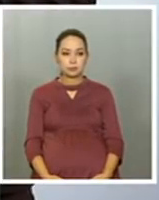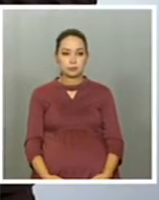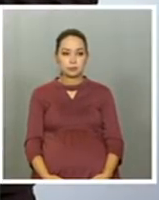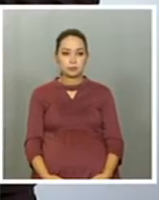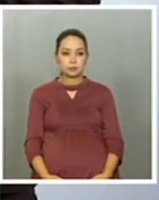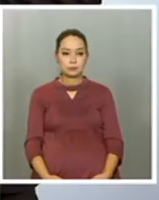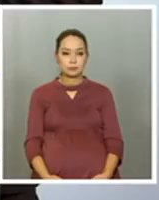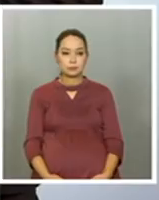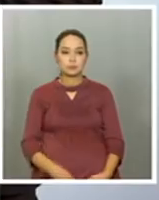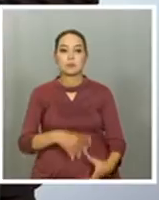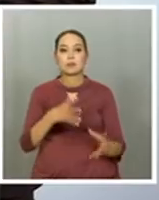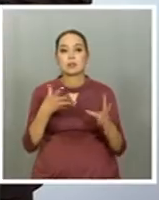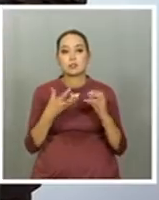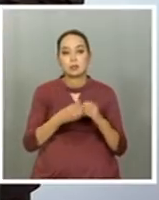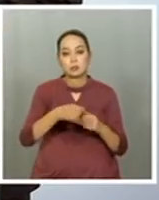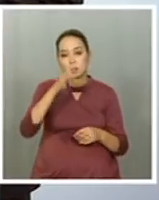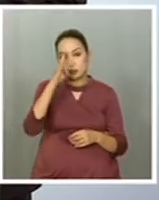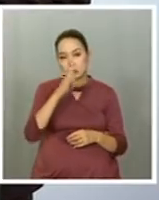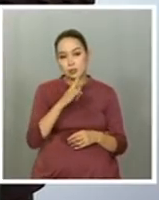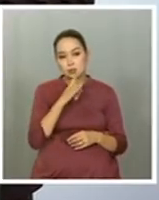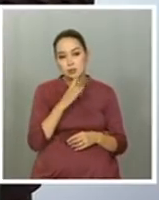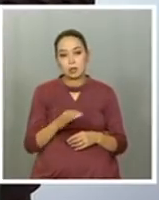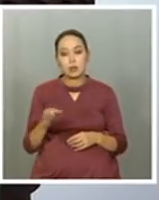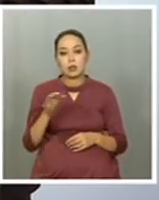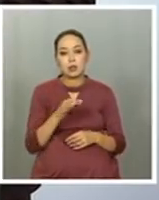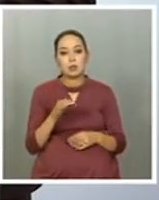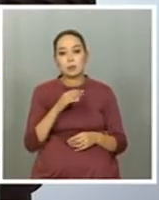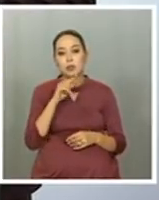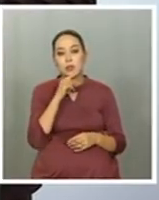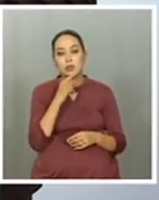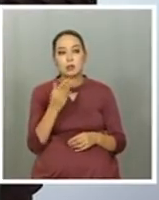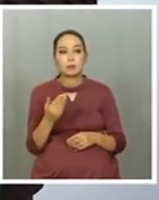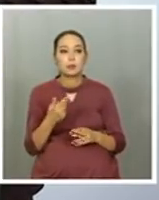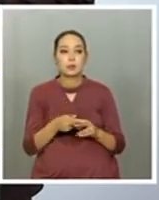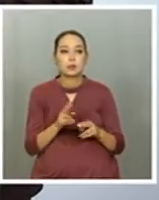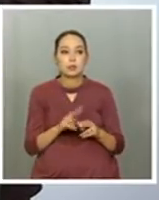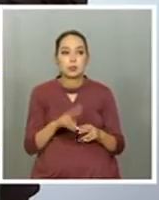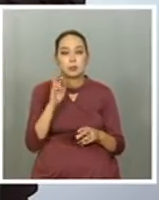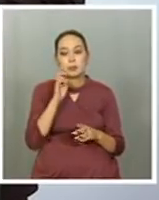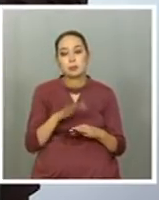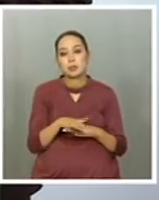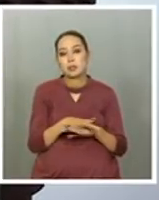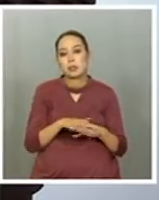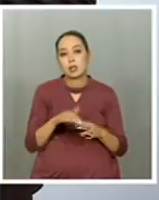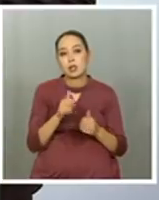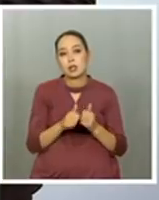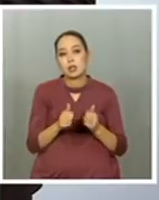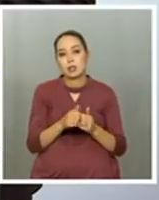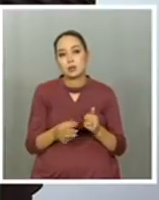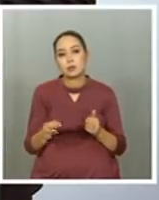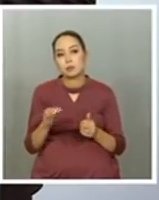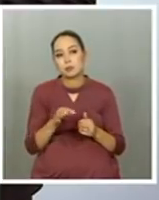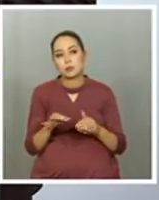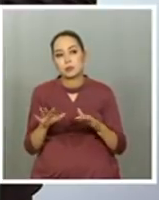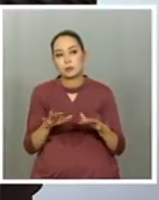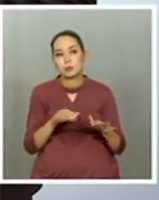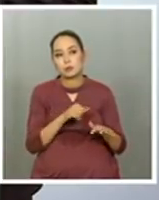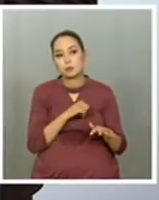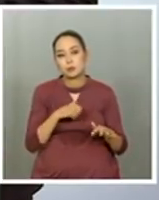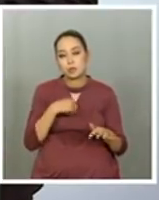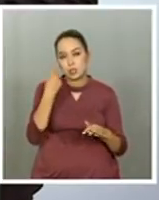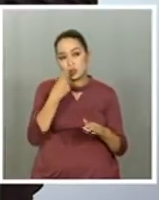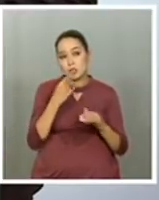Жалпы Қазақстан аймақ экономикасын аймақтандыруда, яғни мемлекет әрбір аймақ өзінен жеке-жеке дами